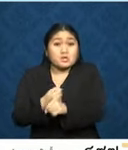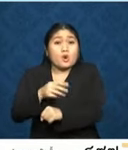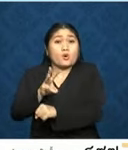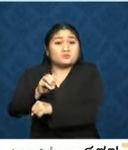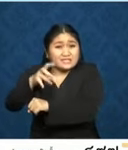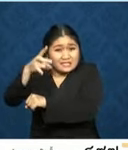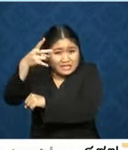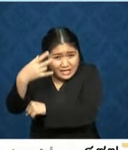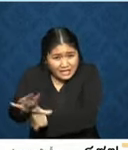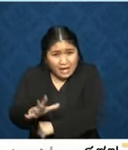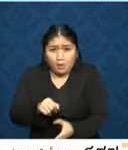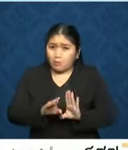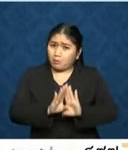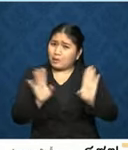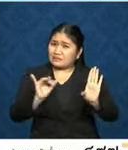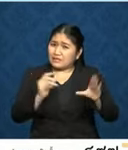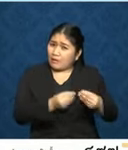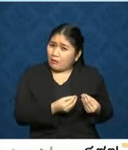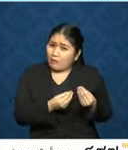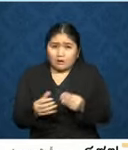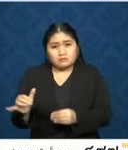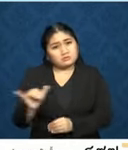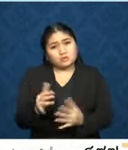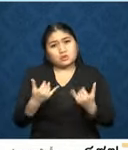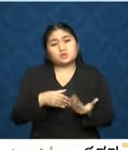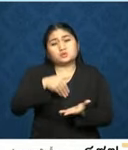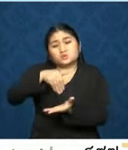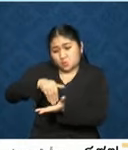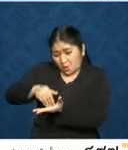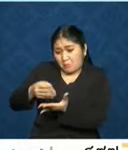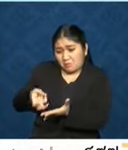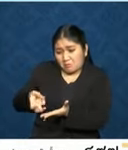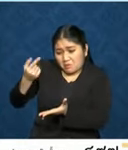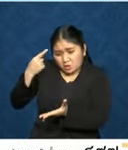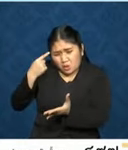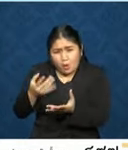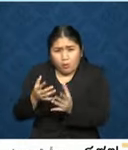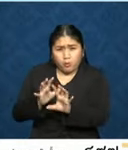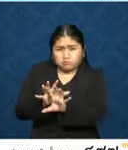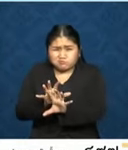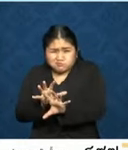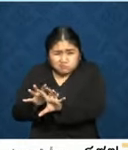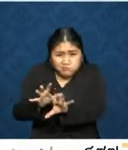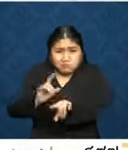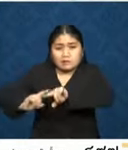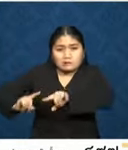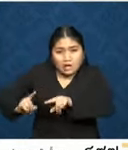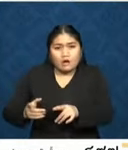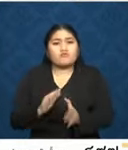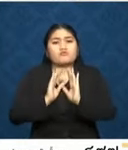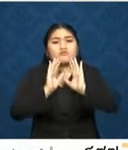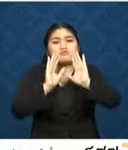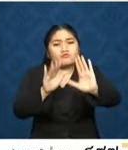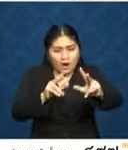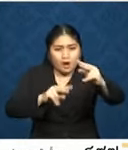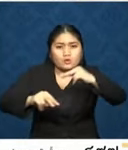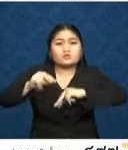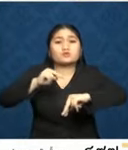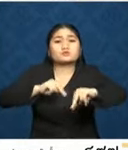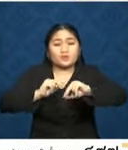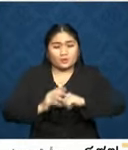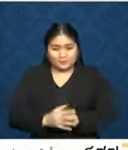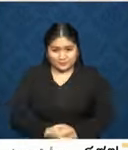ยังไม่ได้ส่งมอบกันเลยค่ะปัจจุบันศูนย์ชั่วคราวนี่ก็ล้นแล้วก็แอรอัดมากนะคะยังไงฝากท่านประธานช่วยตรวจสอบโครงการดังกล่าวเพื่อพี่น้องประชาชน